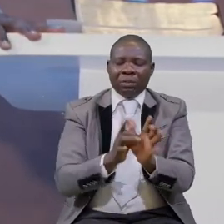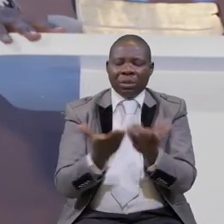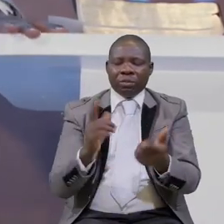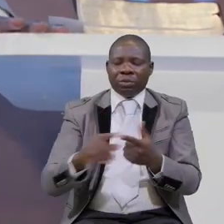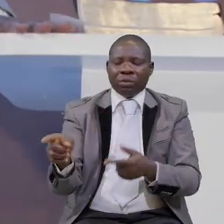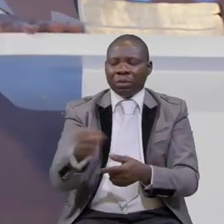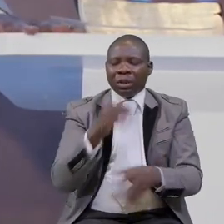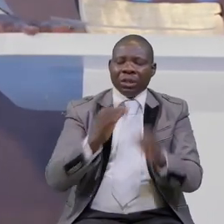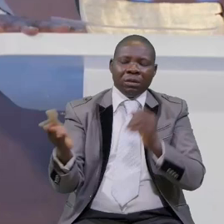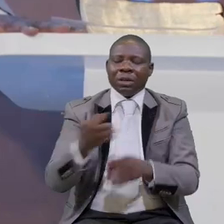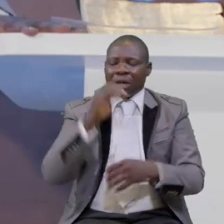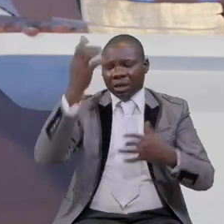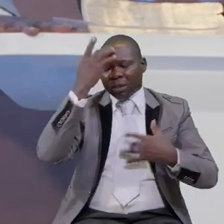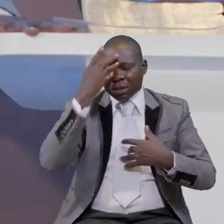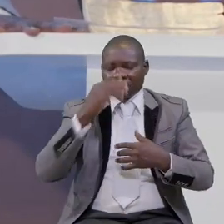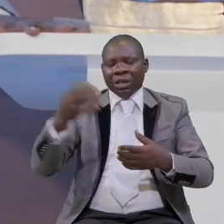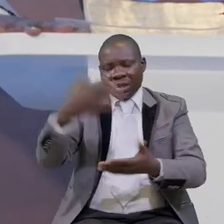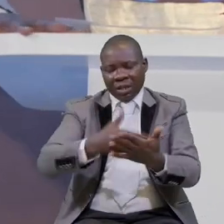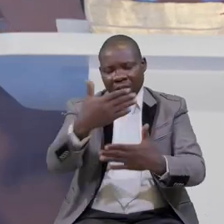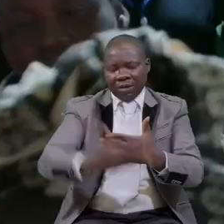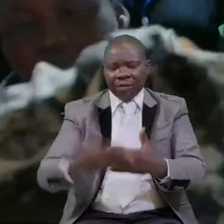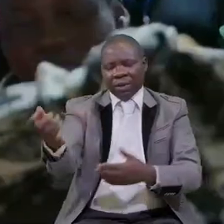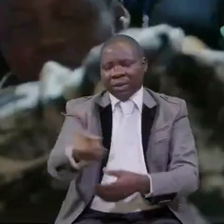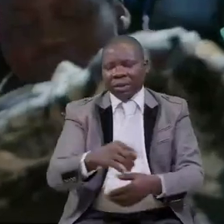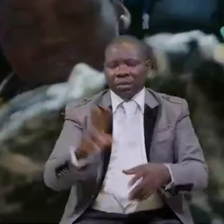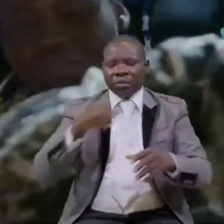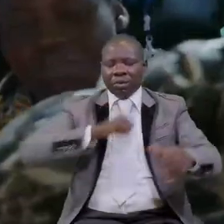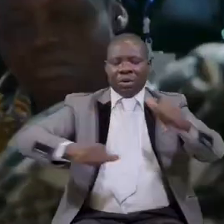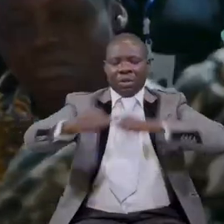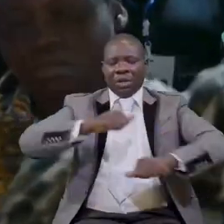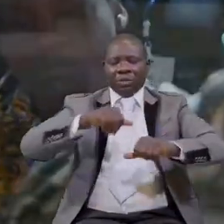S'ils sont malades, invite-les. Pas de doute, pas d'ombre dans ton cœur.